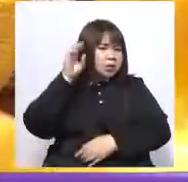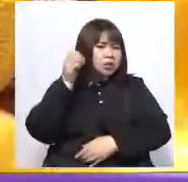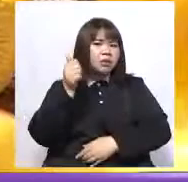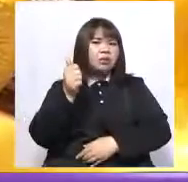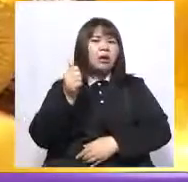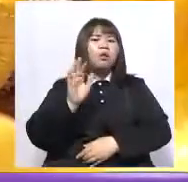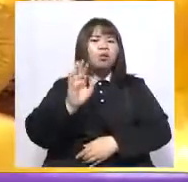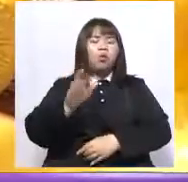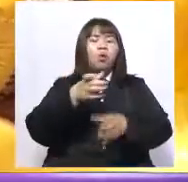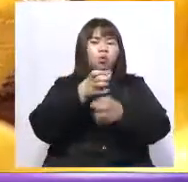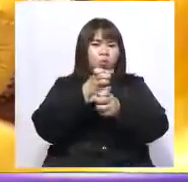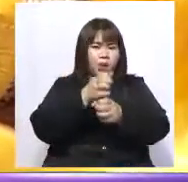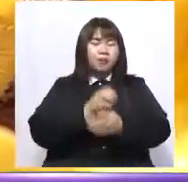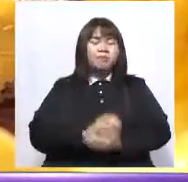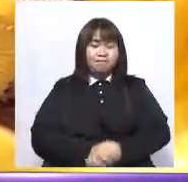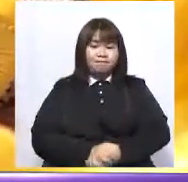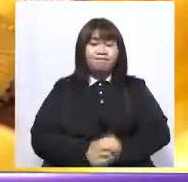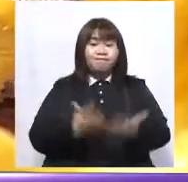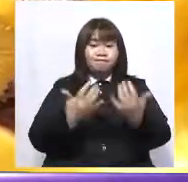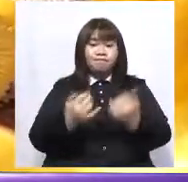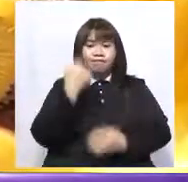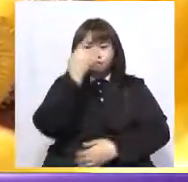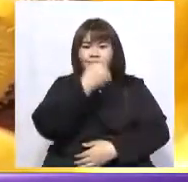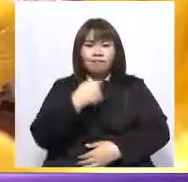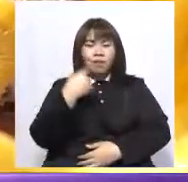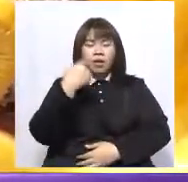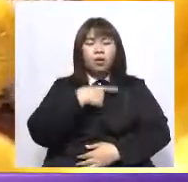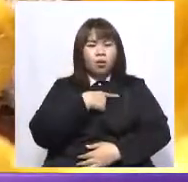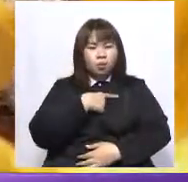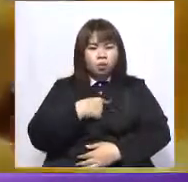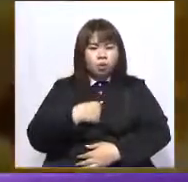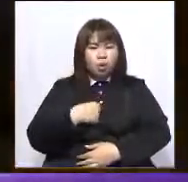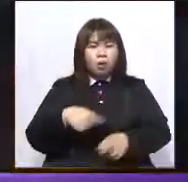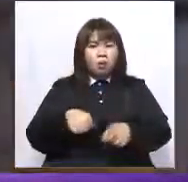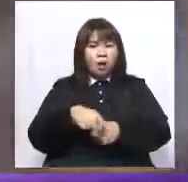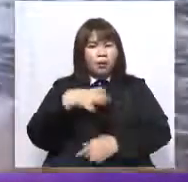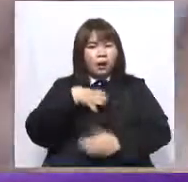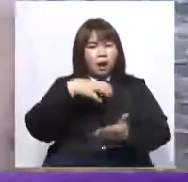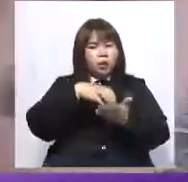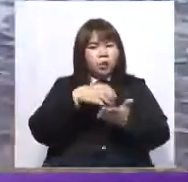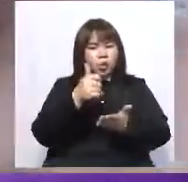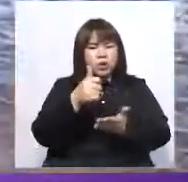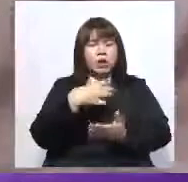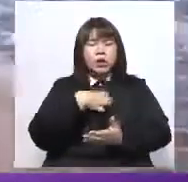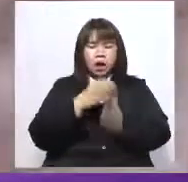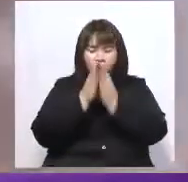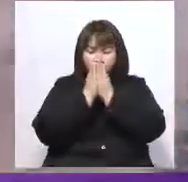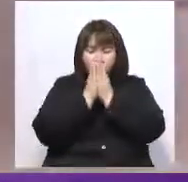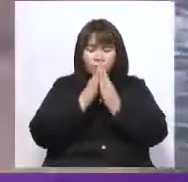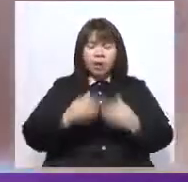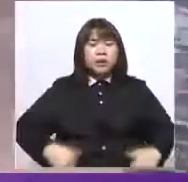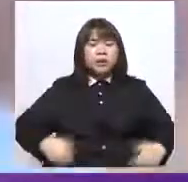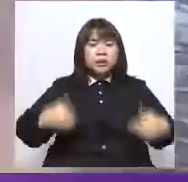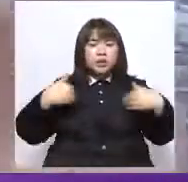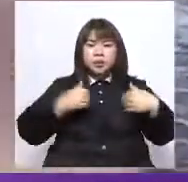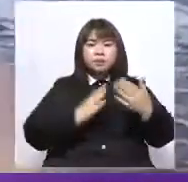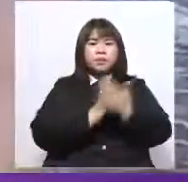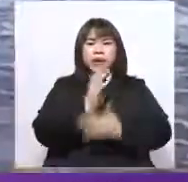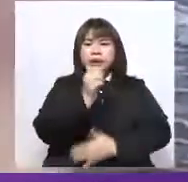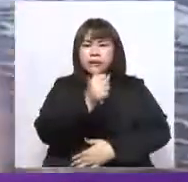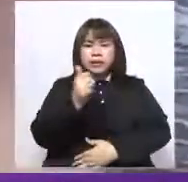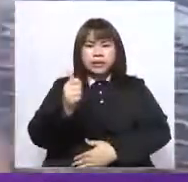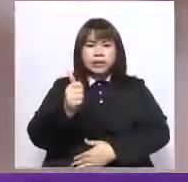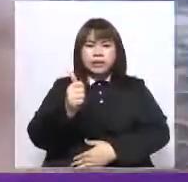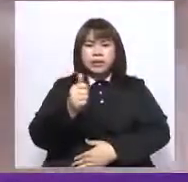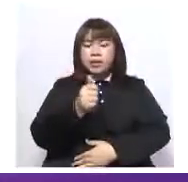ข่ได้เป็นอย่างดีส่วนคุณผู้ชมท่านใดนะครับที่ชื่นชอบกับการเสี่ยงโชคหรือว่าอยากจะขอพรให้ชีวิตประสบความสำเร็จใน